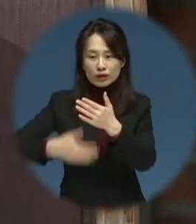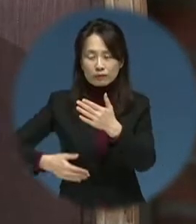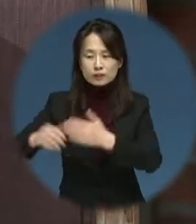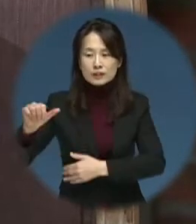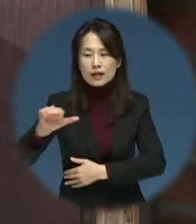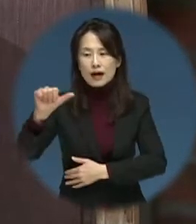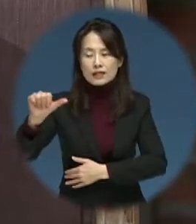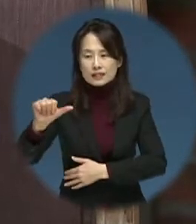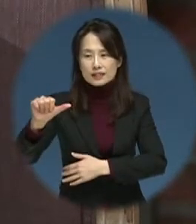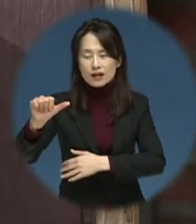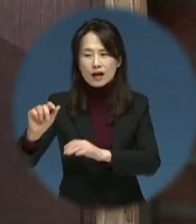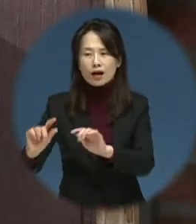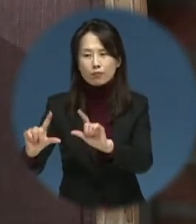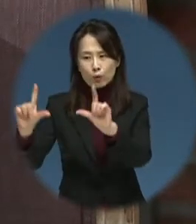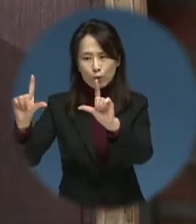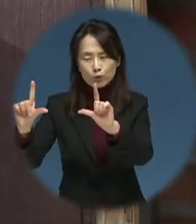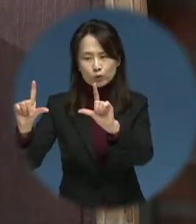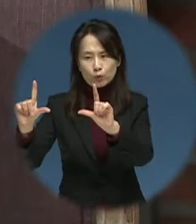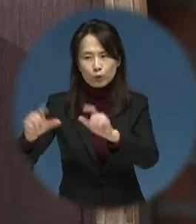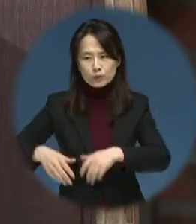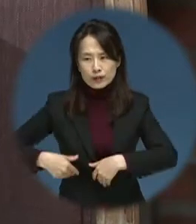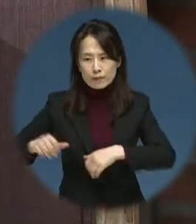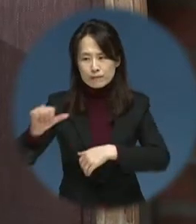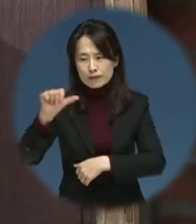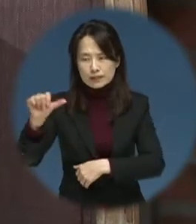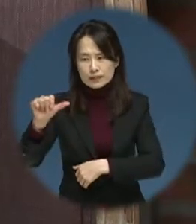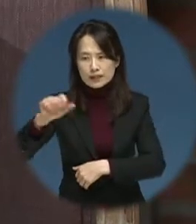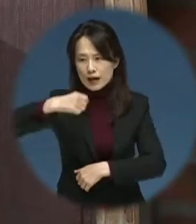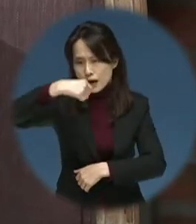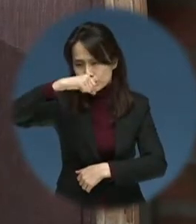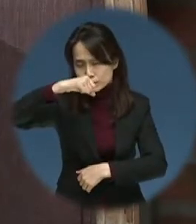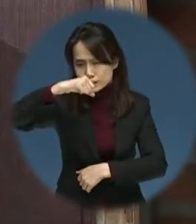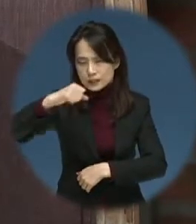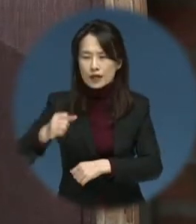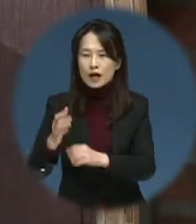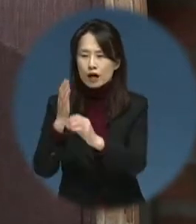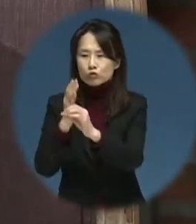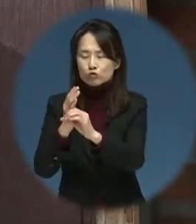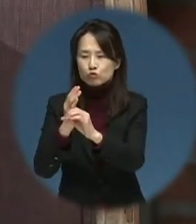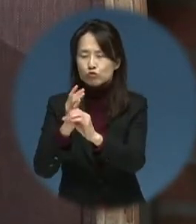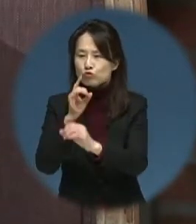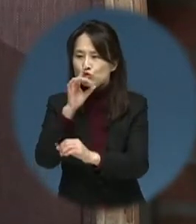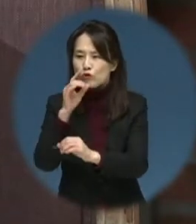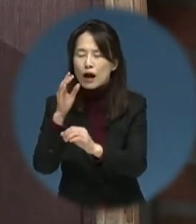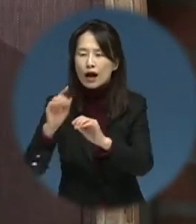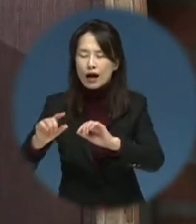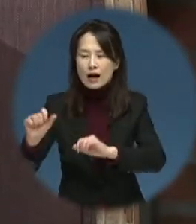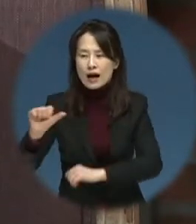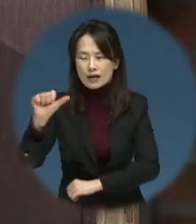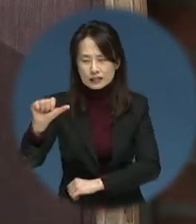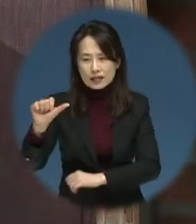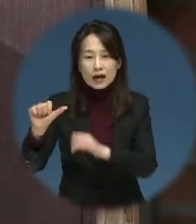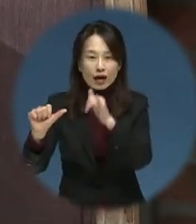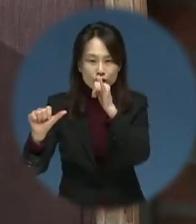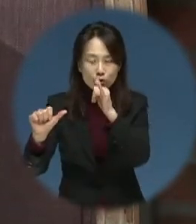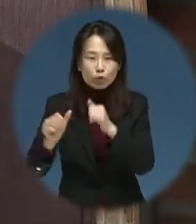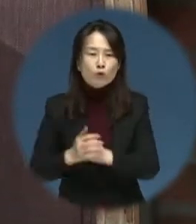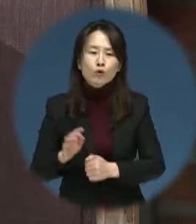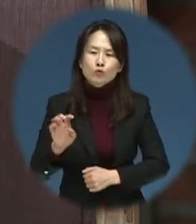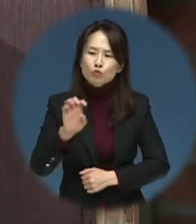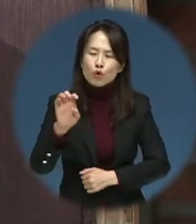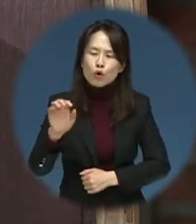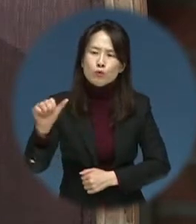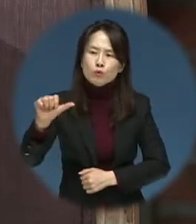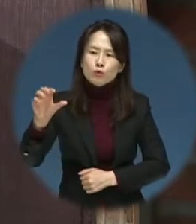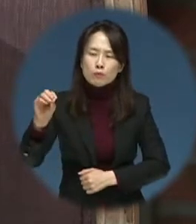아시아, 동남아시아, 중앙아시아, 아프리카 이 대부분이 또 이슬람이고요. 유럽에서도 한 5천만 정도 되니까